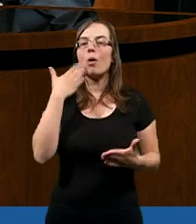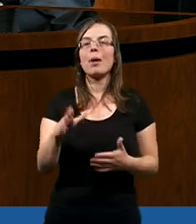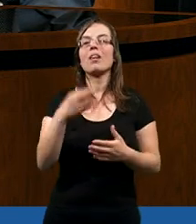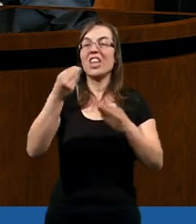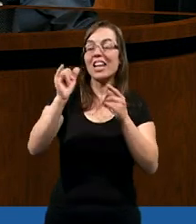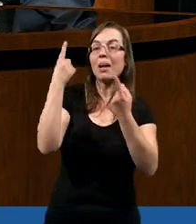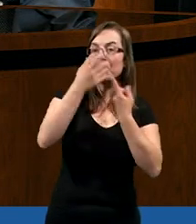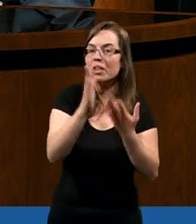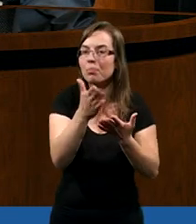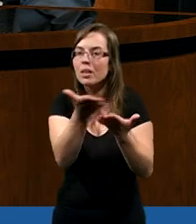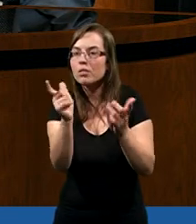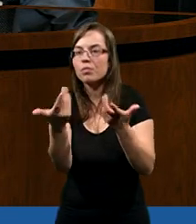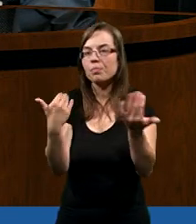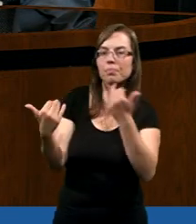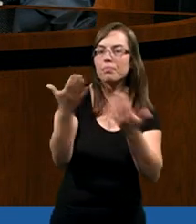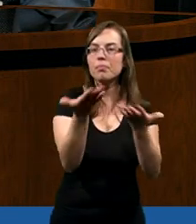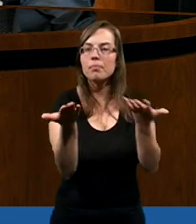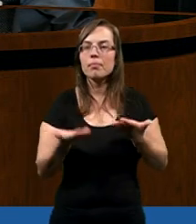Jeszcze jakąś myśl